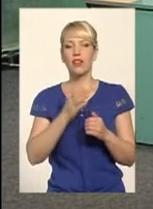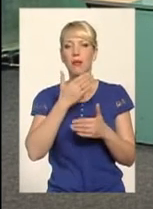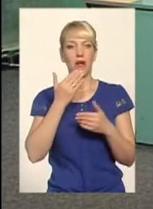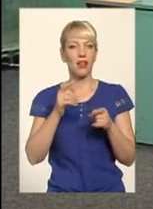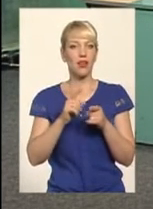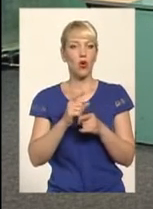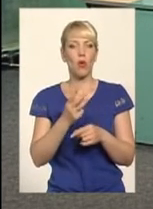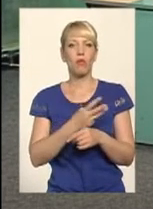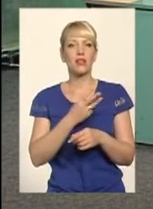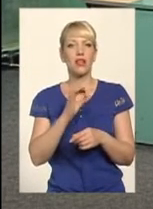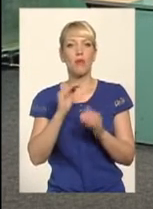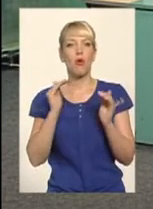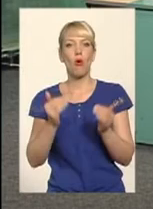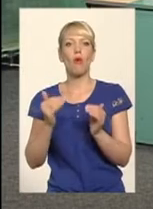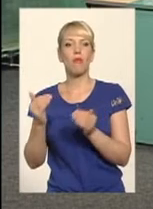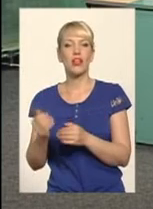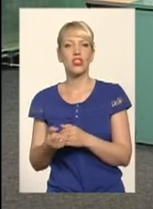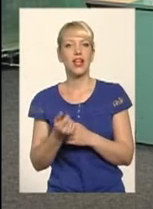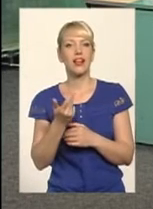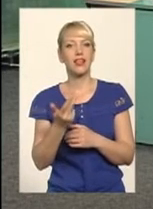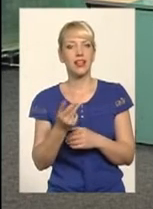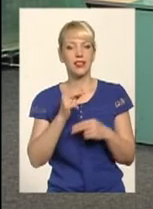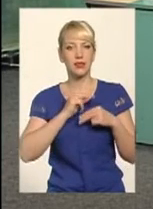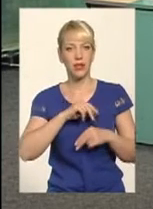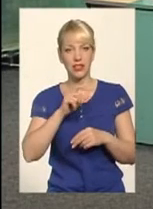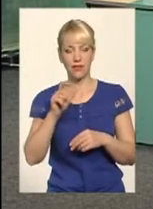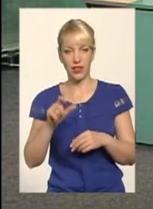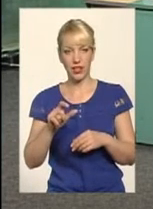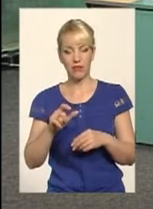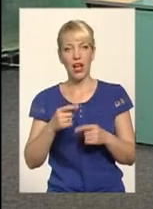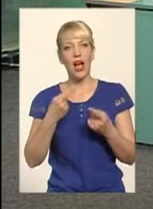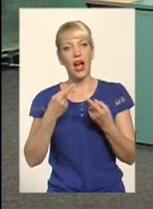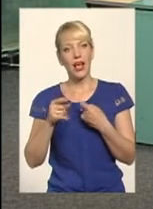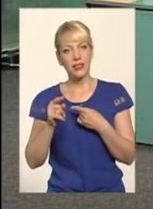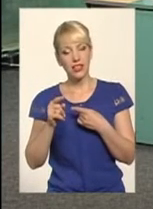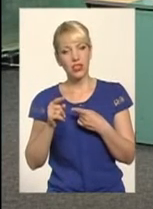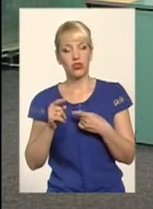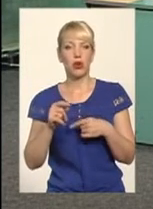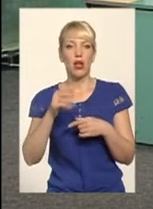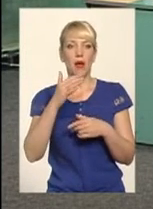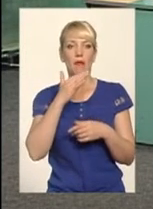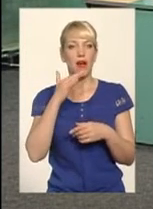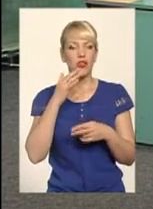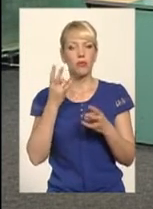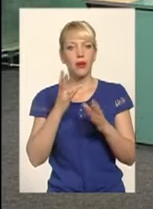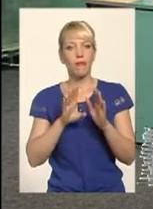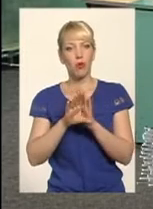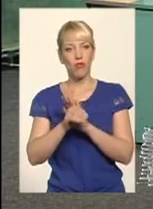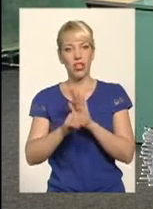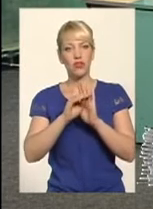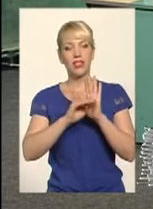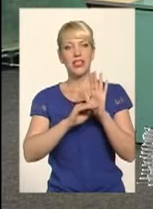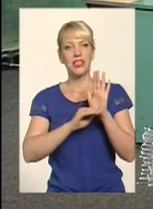що обмежена кількість працівників. З іншої точки зору, багатьом дійсно треба ще впроваджувати і